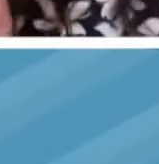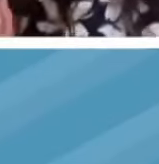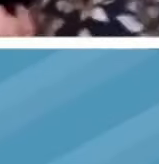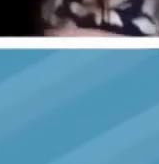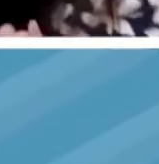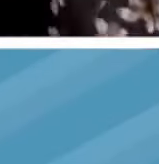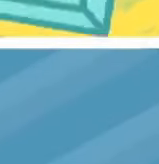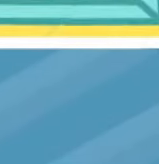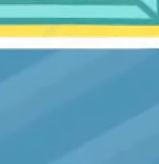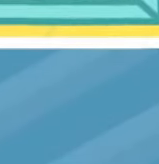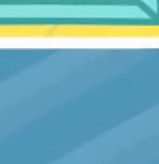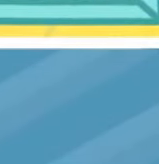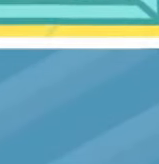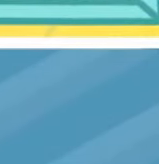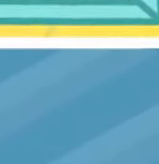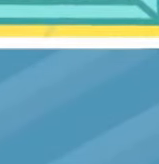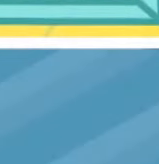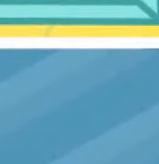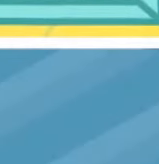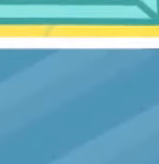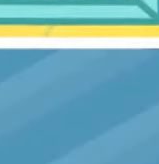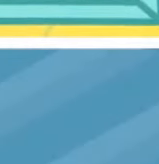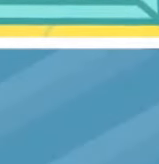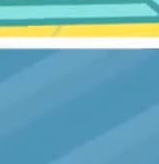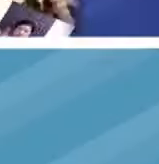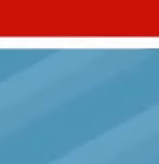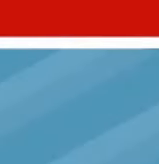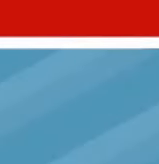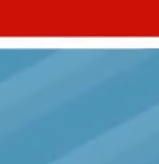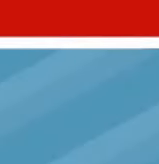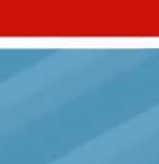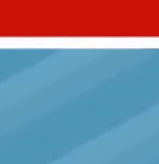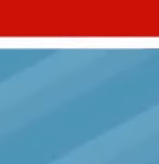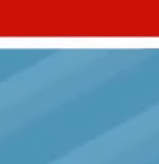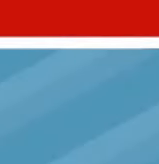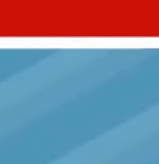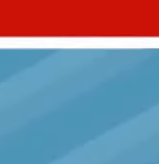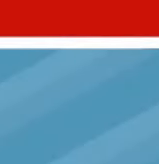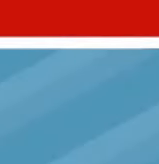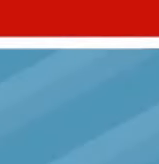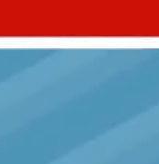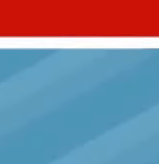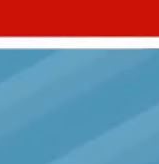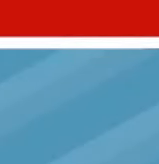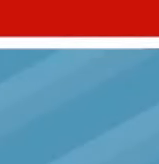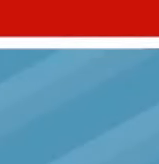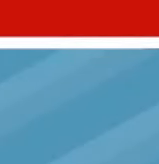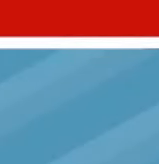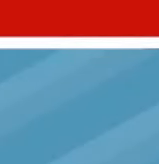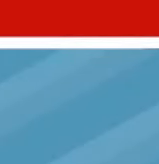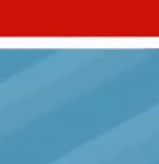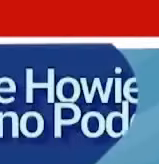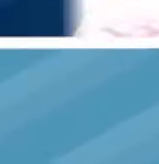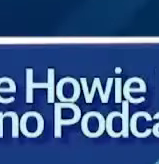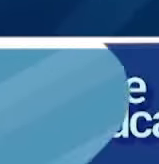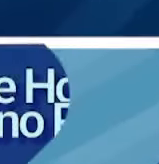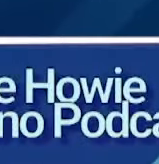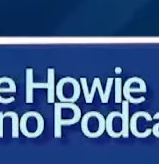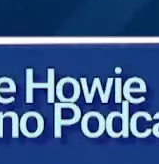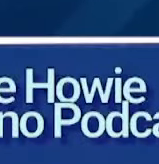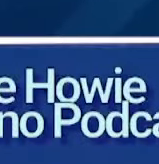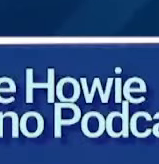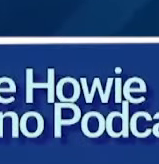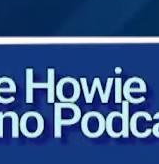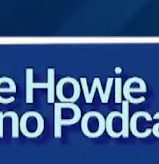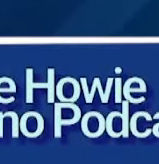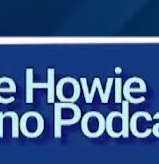ibang personalities. Wala na akong ginawa sa buhay ko kundi magbanda. Pero ba ditong sacred cows, bawal imbestigahan? I think